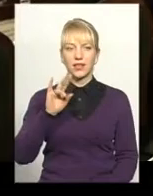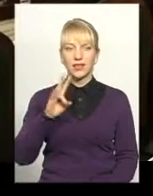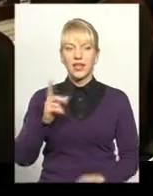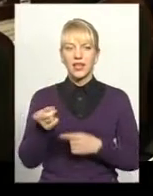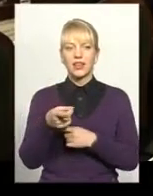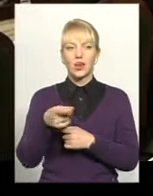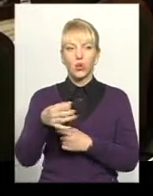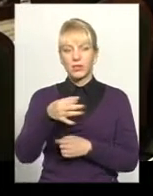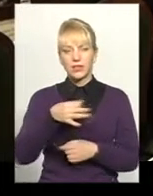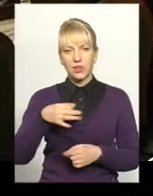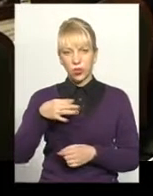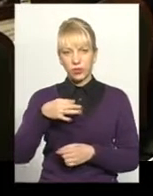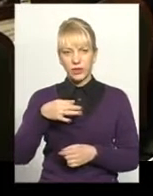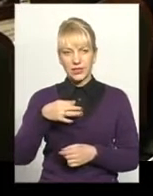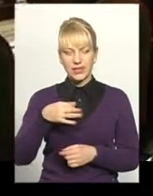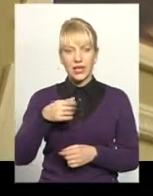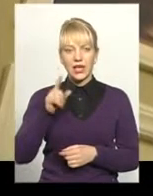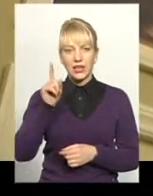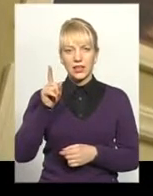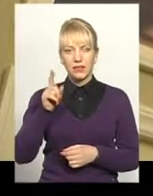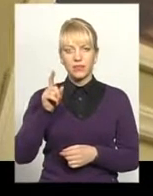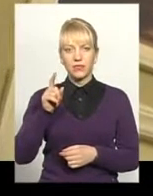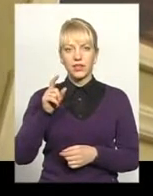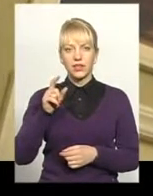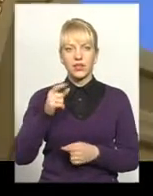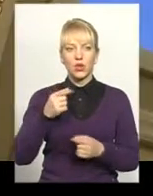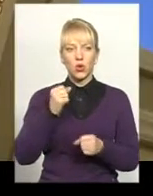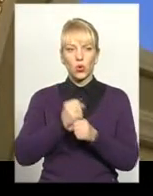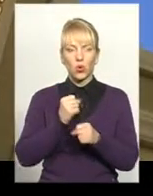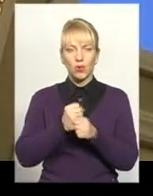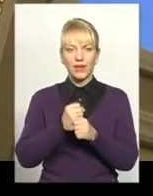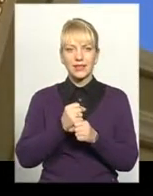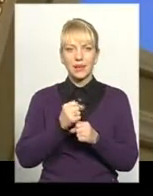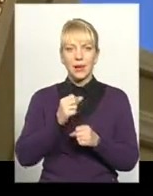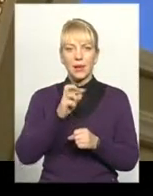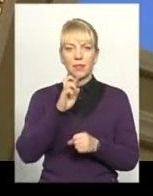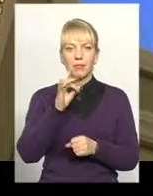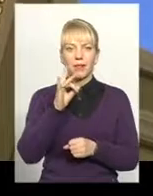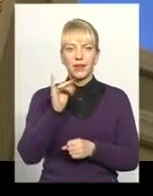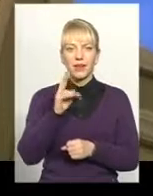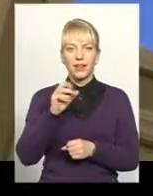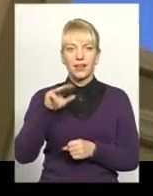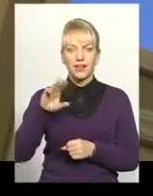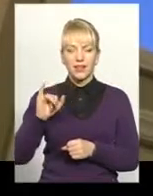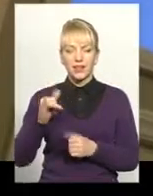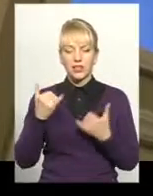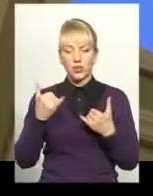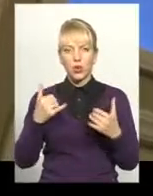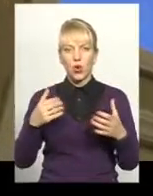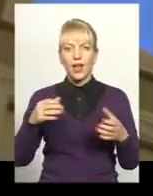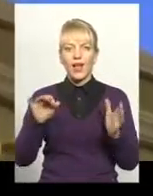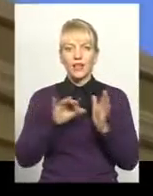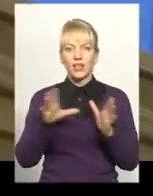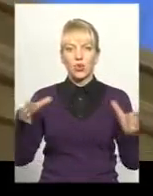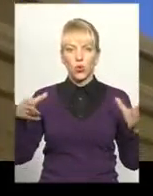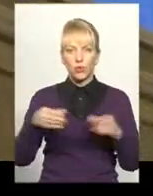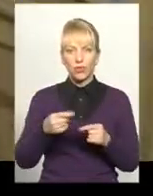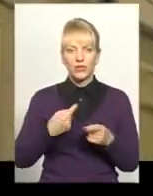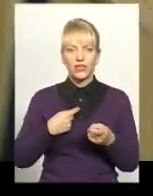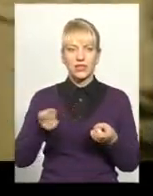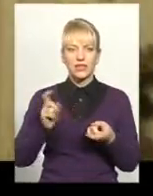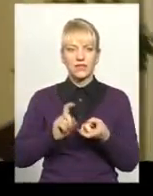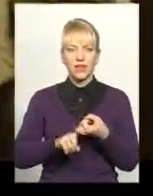в Тернопільській області. Але тепер вони для себе роблять ще брикети. Проте на сьогодні енергетичні кооперативи в Україні в них зв'язані руки, бо вони